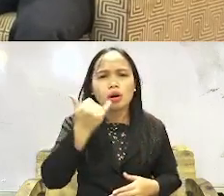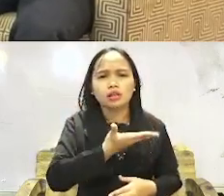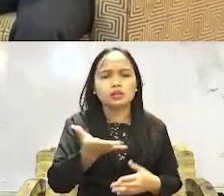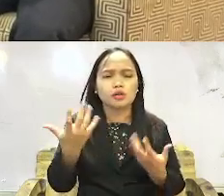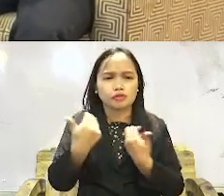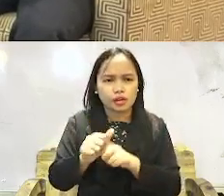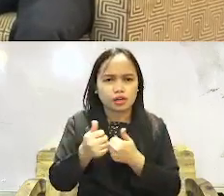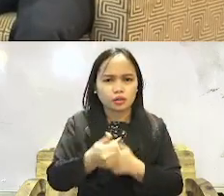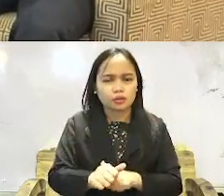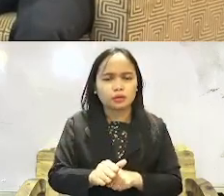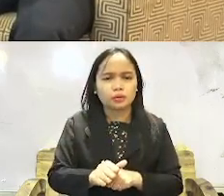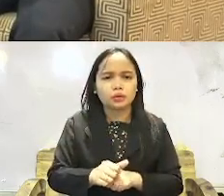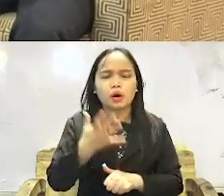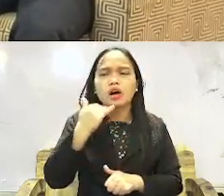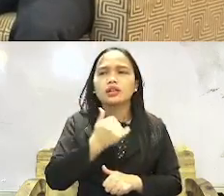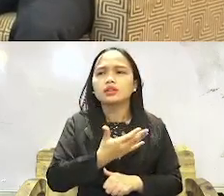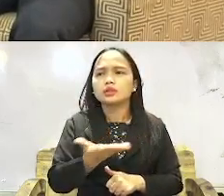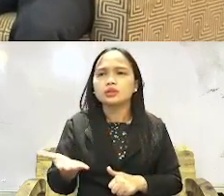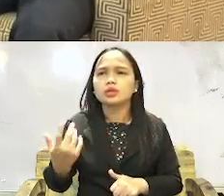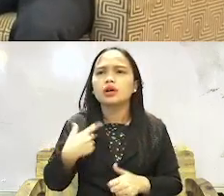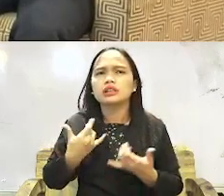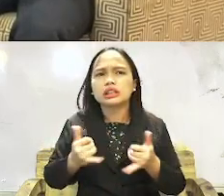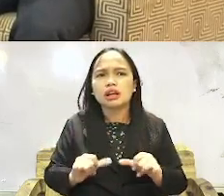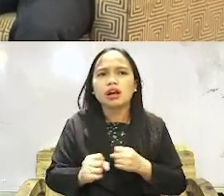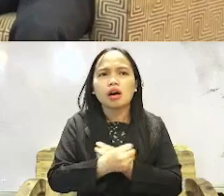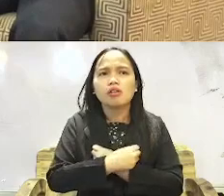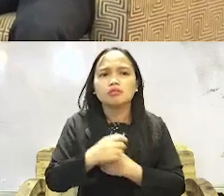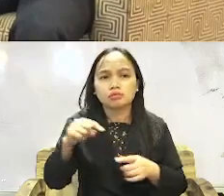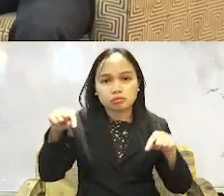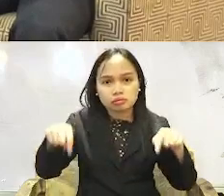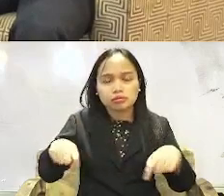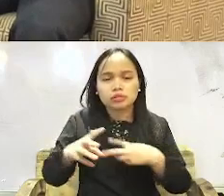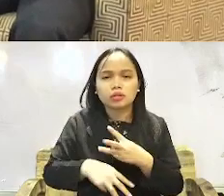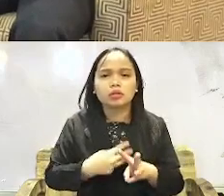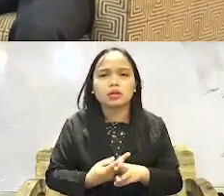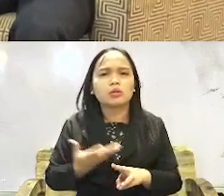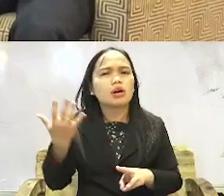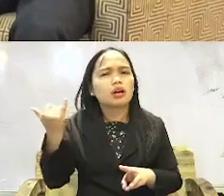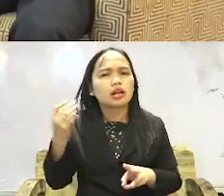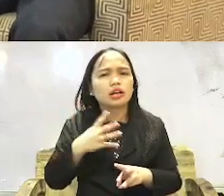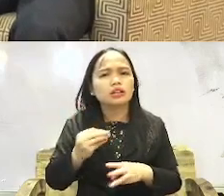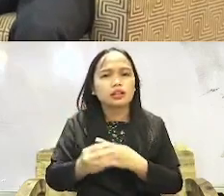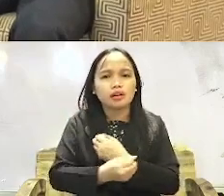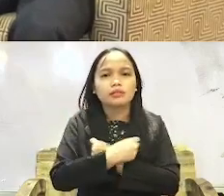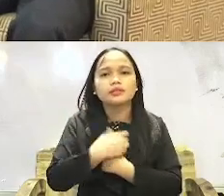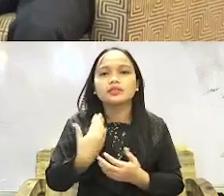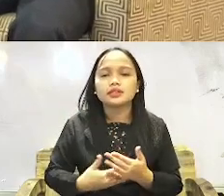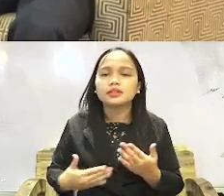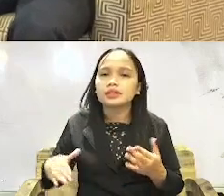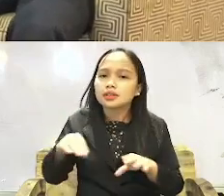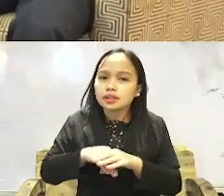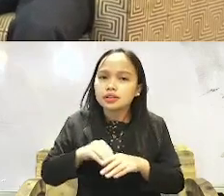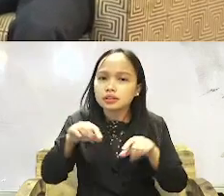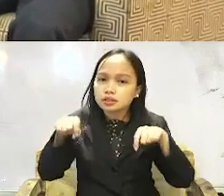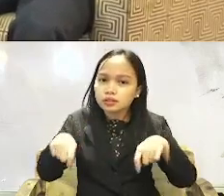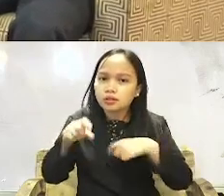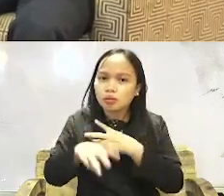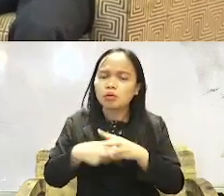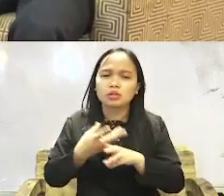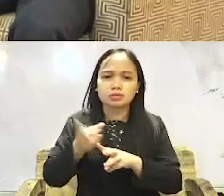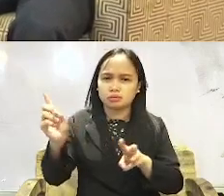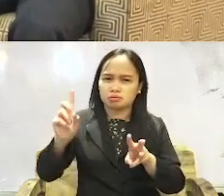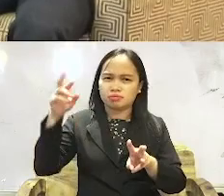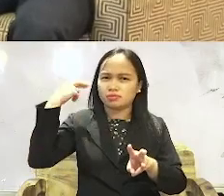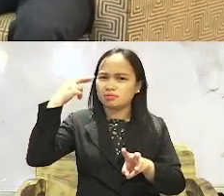the love, or what is your reason why you are still loving this world and loving the things of this world? Anong mga rason?